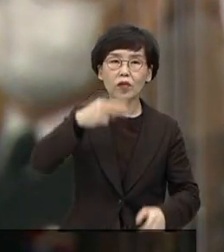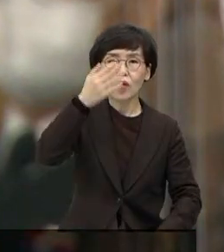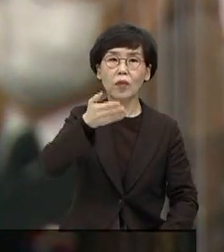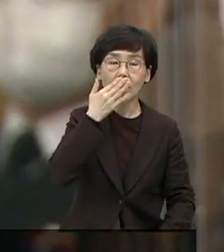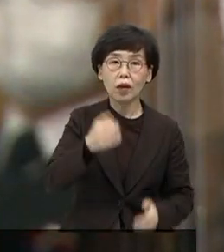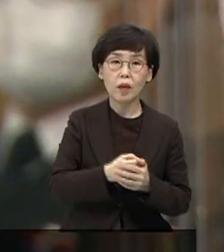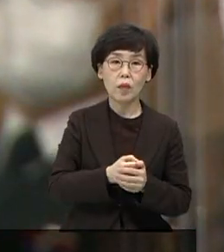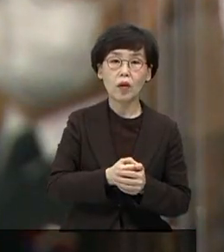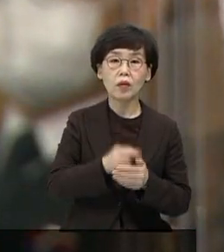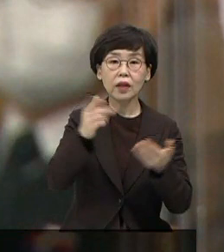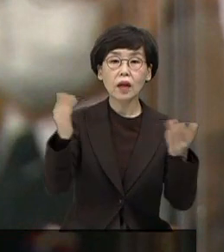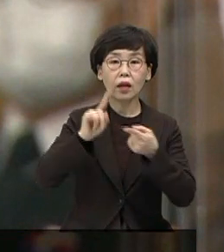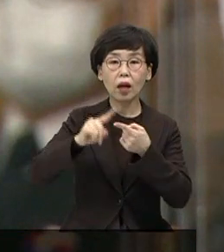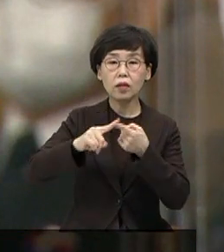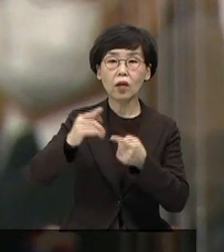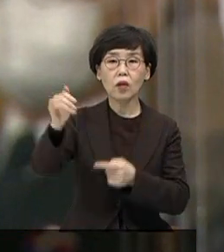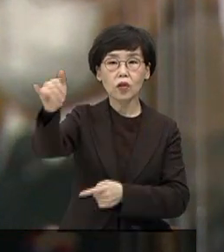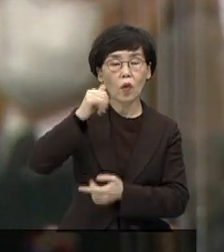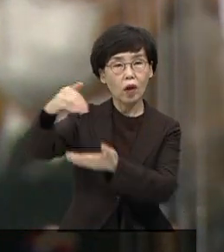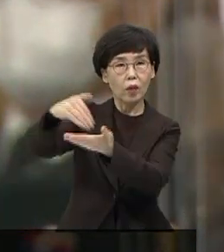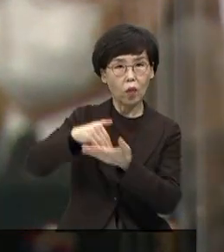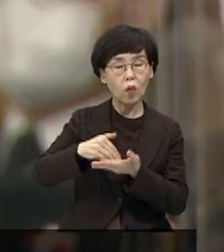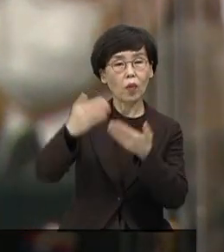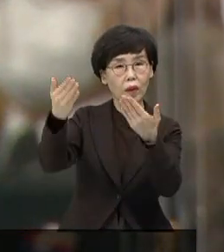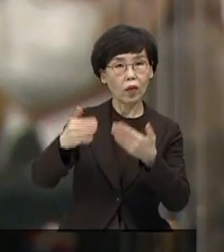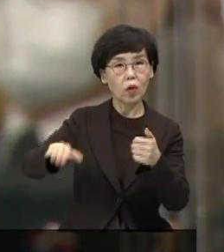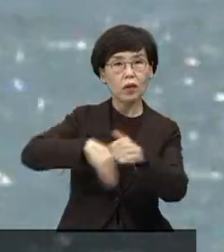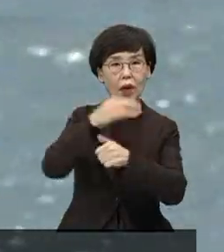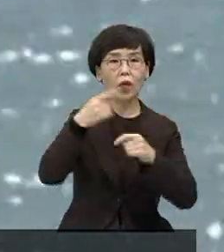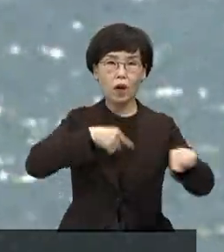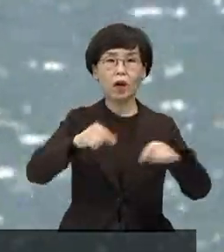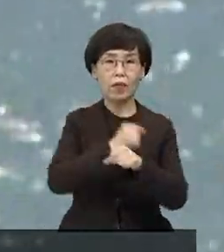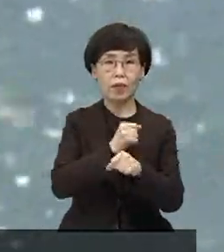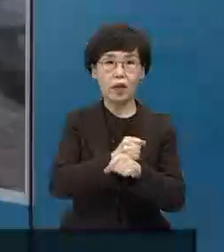사항을 유선으로 보고받으며 상황을 관리했다고 해명했습니다.